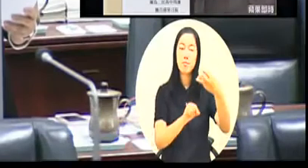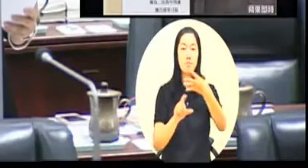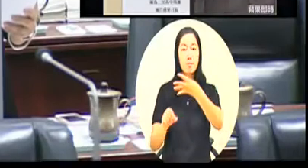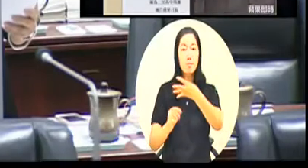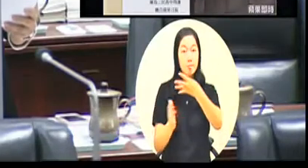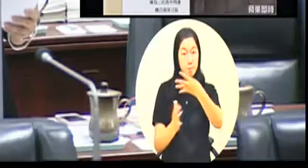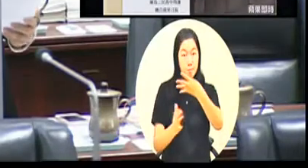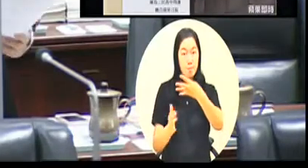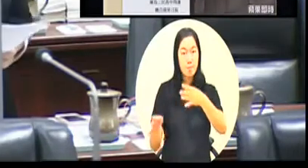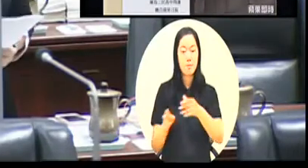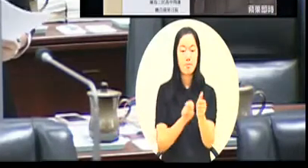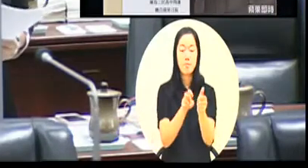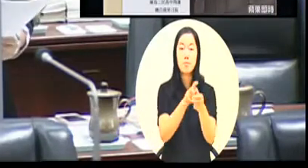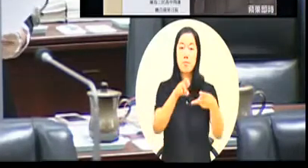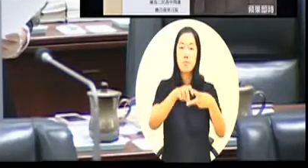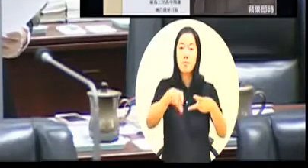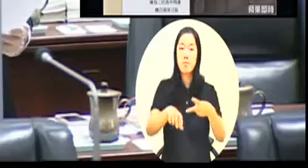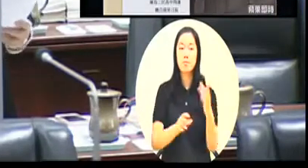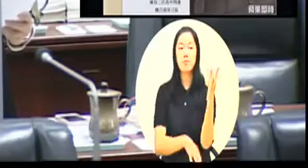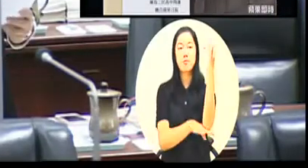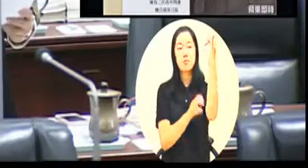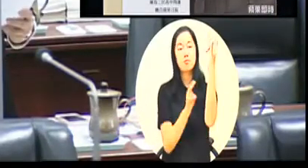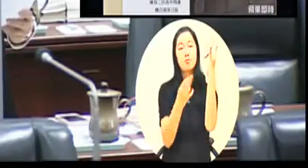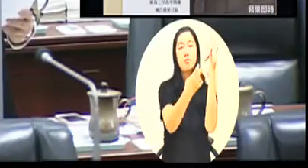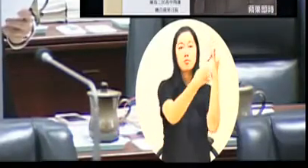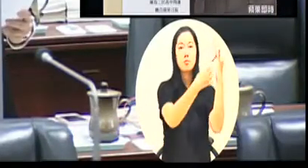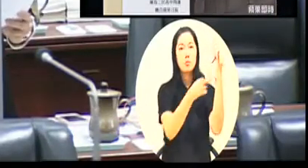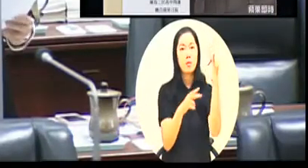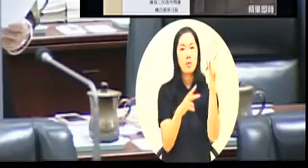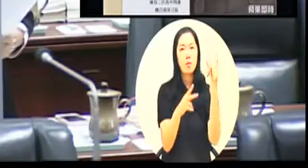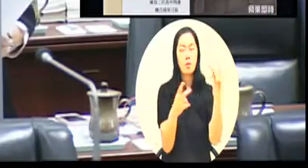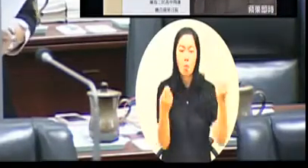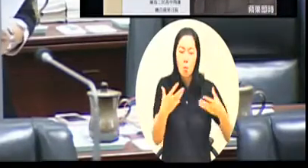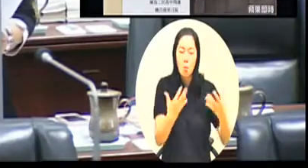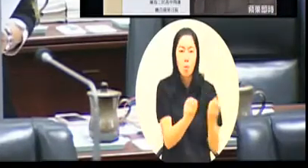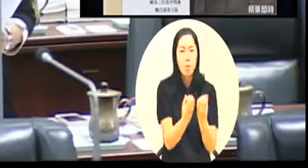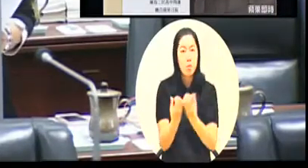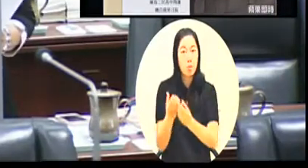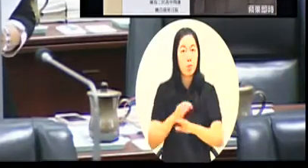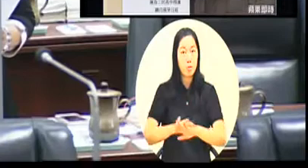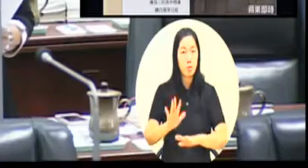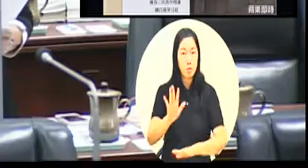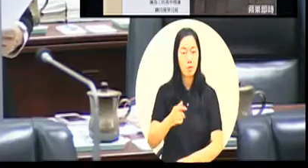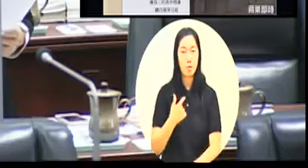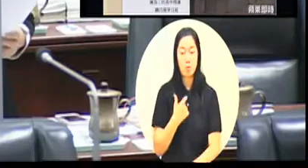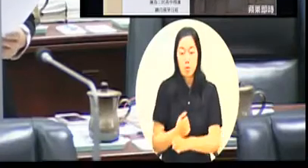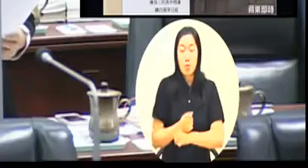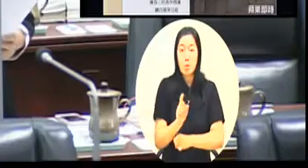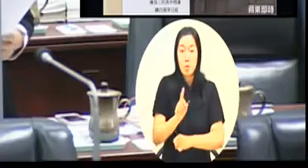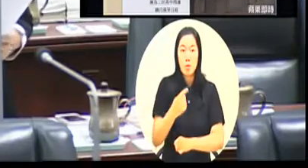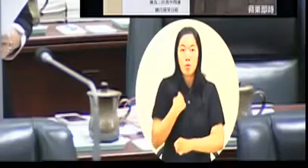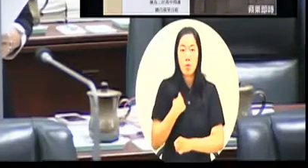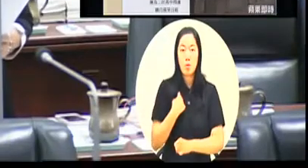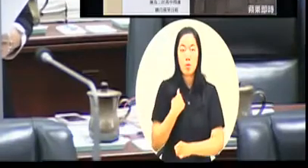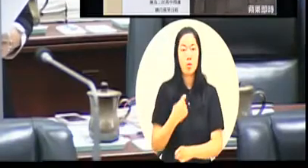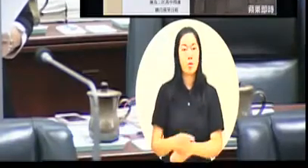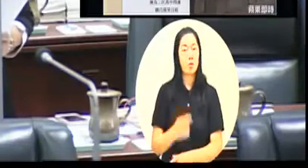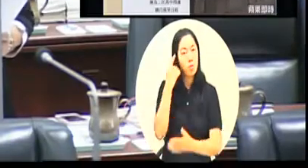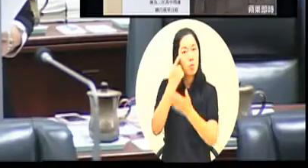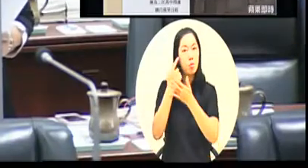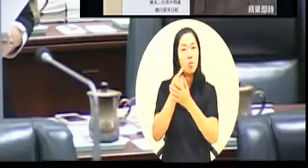养工处在修剪路树上也有很多的问题。那因为我最注意的就是我每天上班都要经过澄